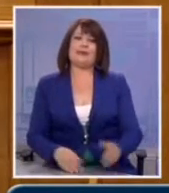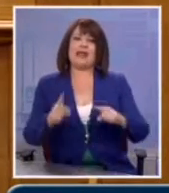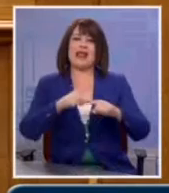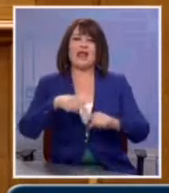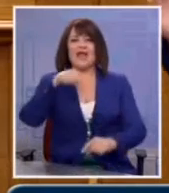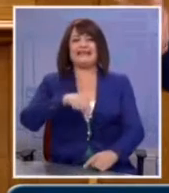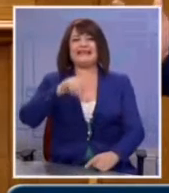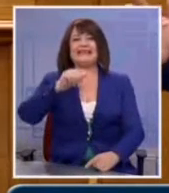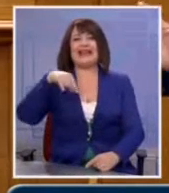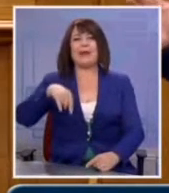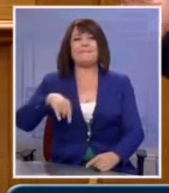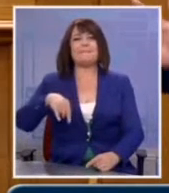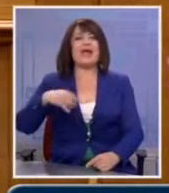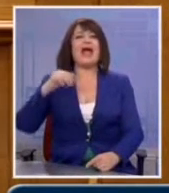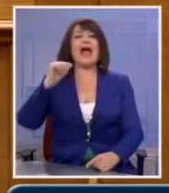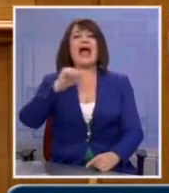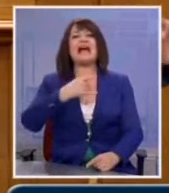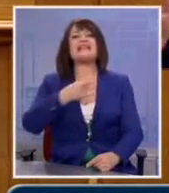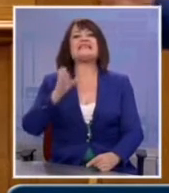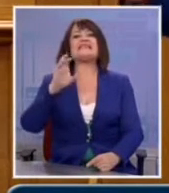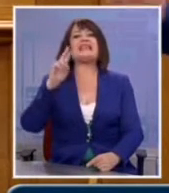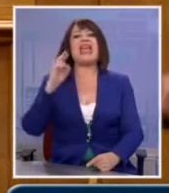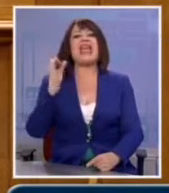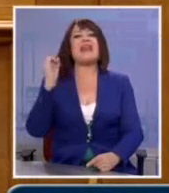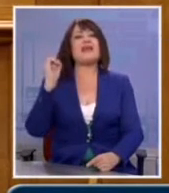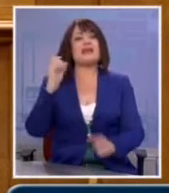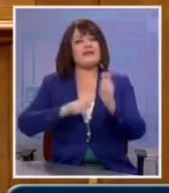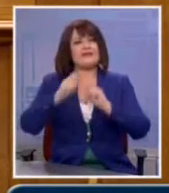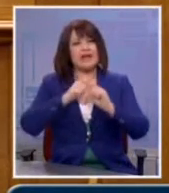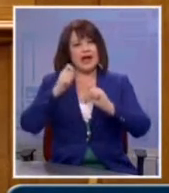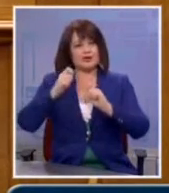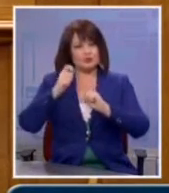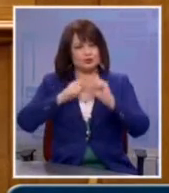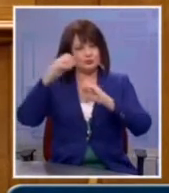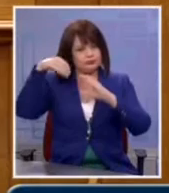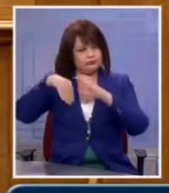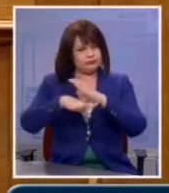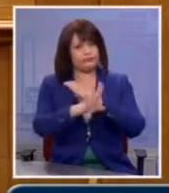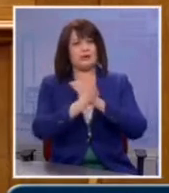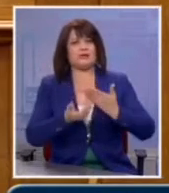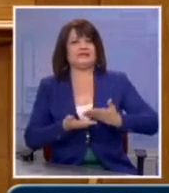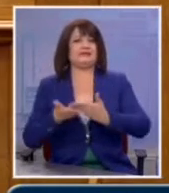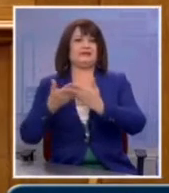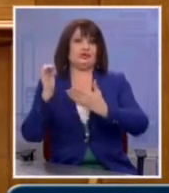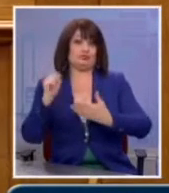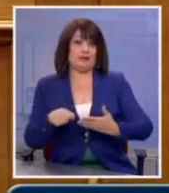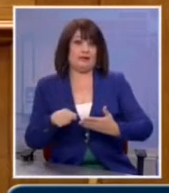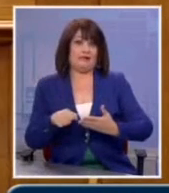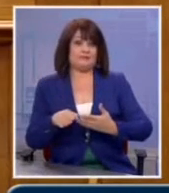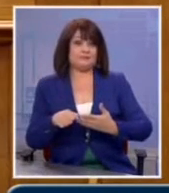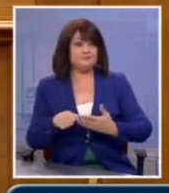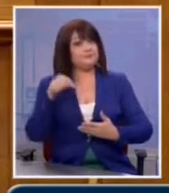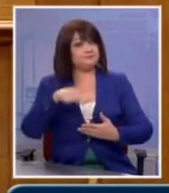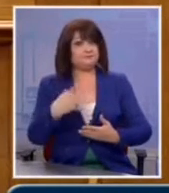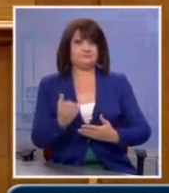ΤΑΠ με αζέρικο φυσικό αέριο, κατασκευάζεται δηλαδή για να διέλθει, τον οποίο στηρίζουμε. Θα έχουμε